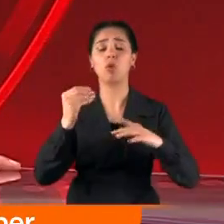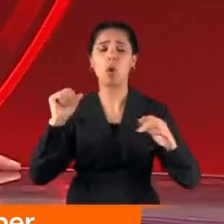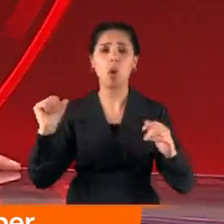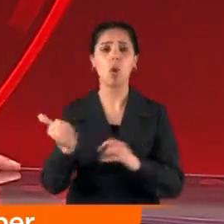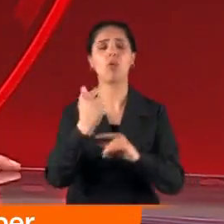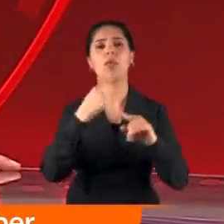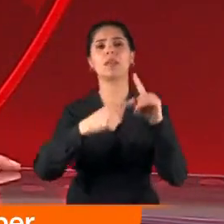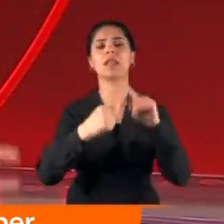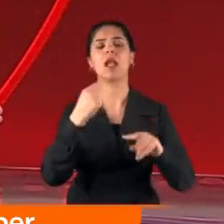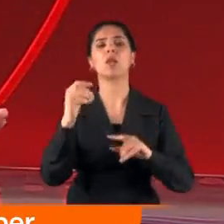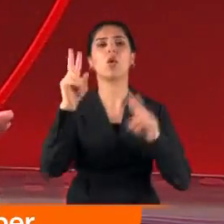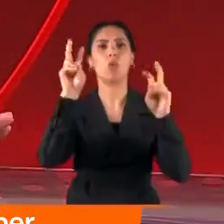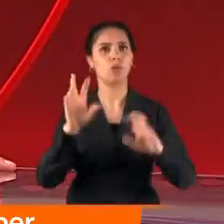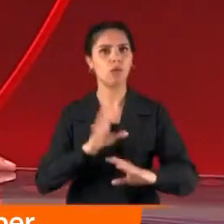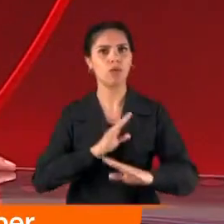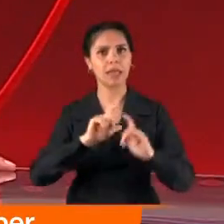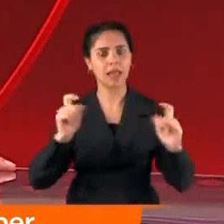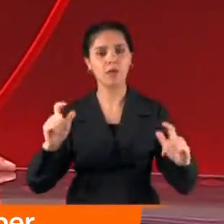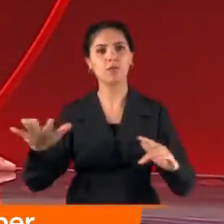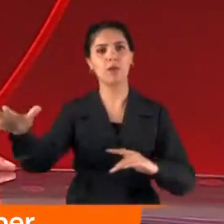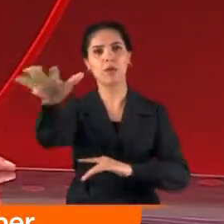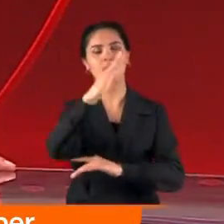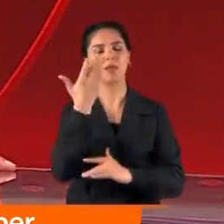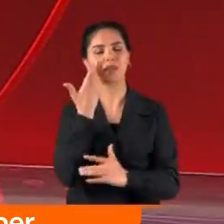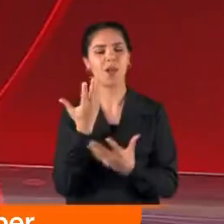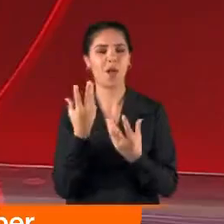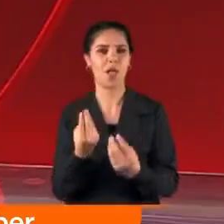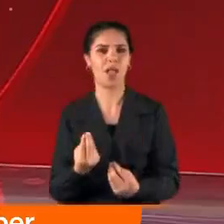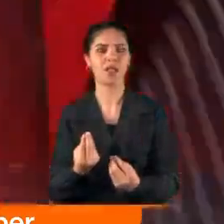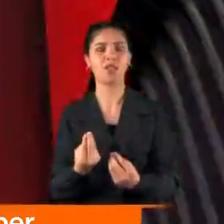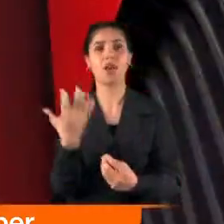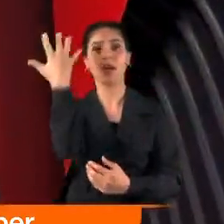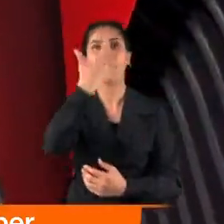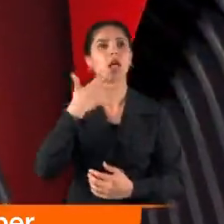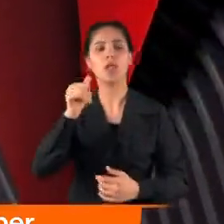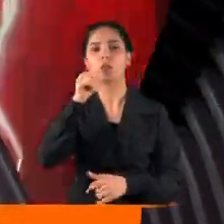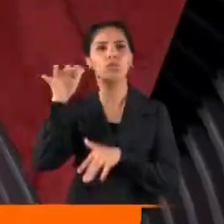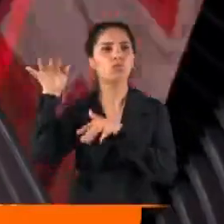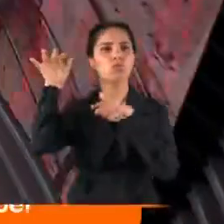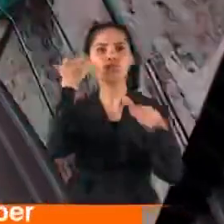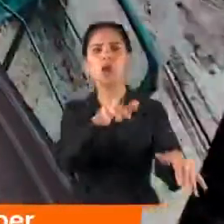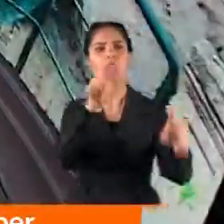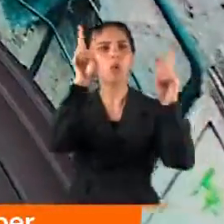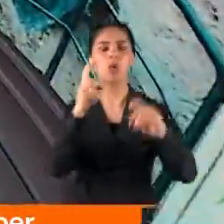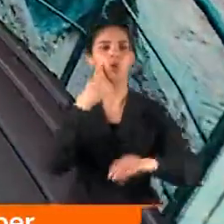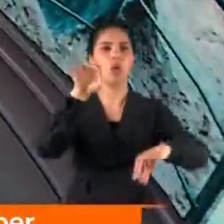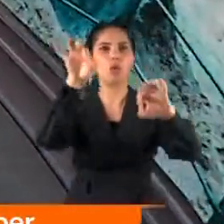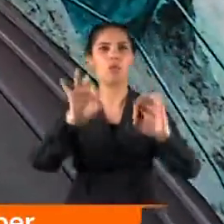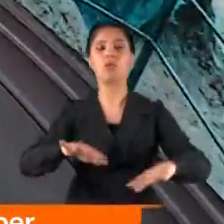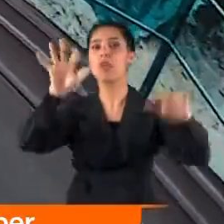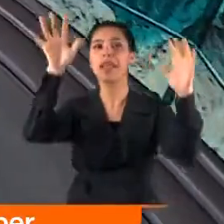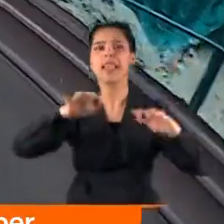Takip ediyoruz toplantıyı. Gelişmeleri hiç vakit kaybetmeden ekrana taşıyacağız. Karadeniz'deki sel felaketiyle başlıyoruz ana habere.